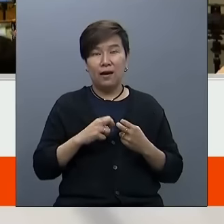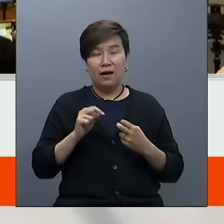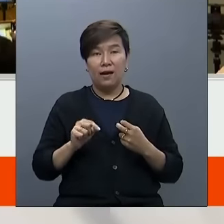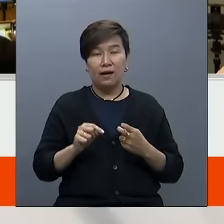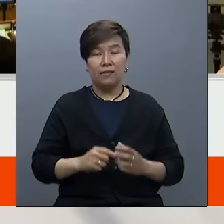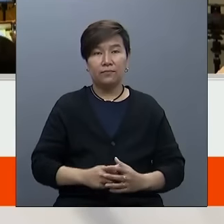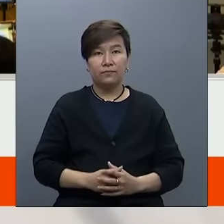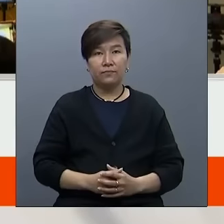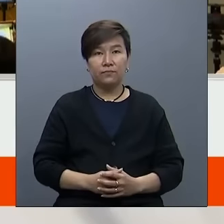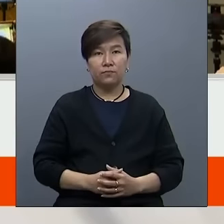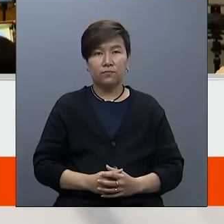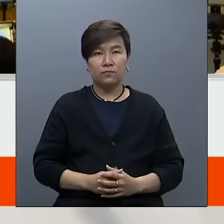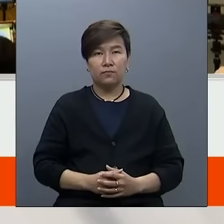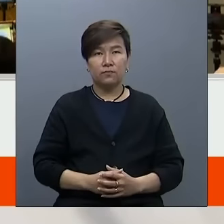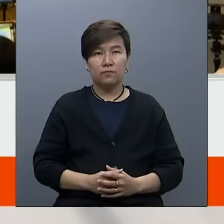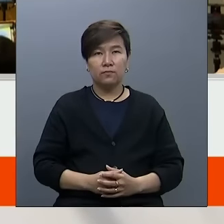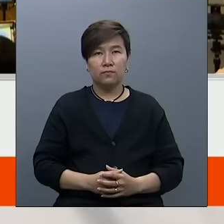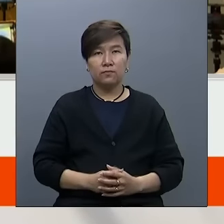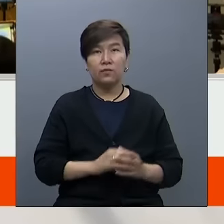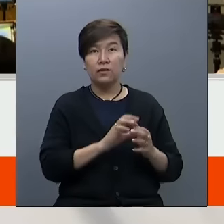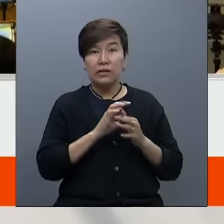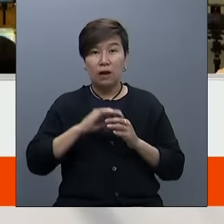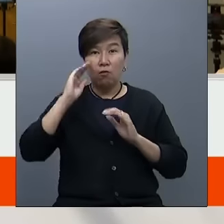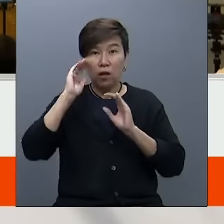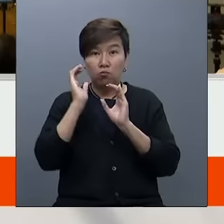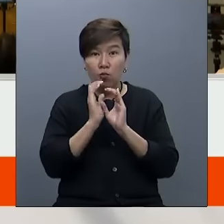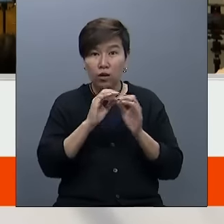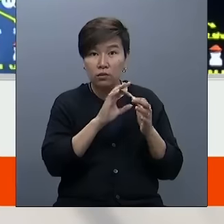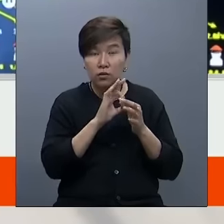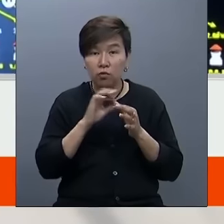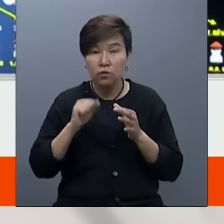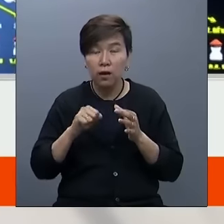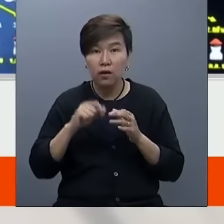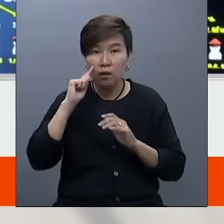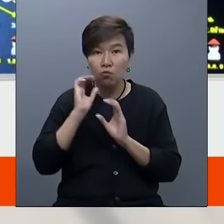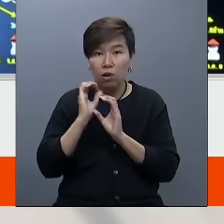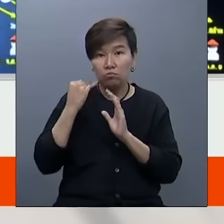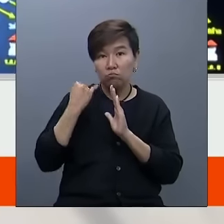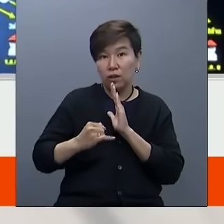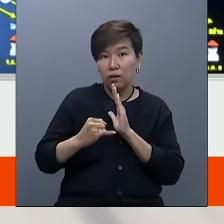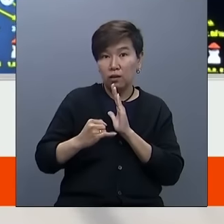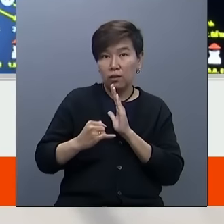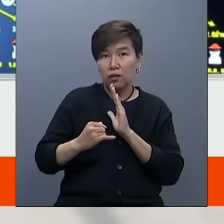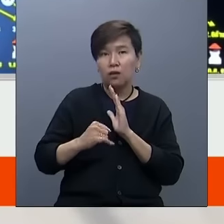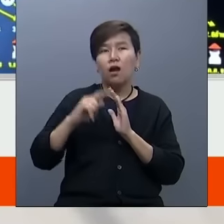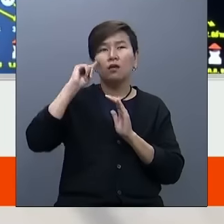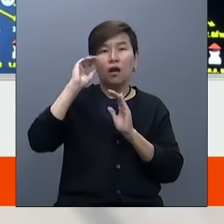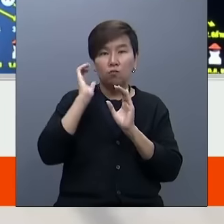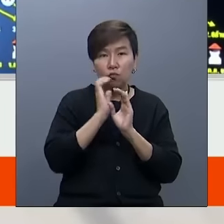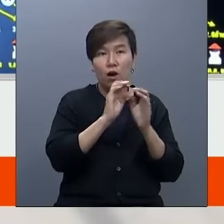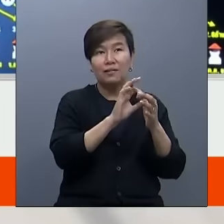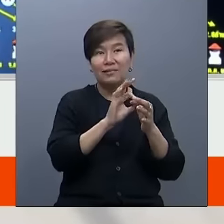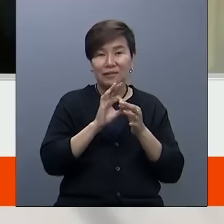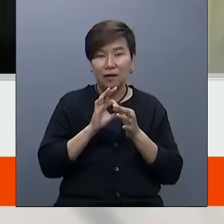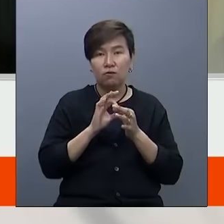ที่มีการกระทำเกี่ยวกับเจ้าพนักงานหรือเปล่าถ้าเป็นการกระทำที่มีเรื่องเจ้าพนักงานมาเกี่ยวข้องเนี่ยแล้วท่าน